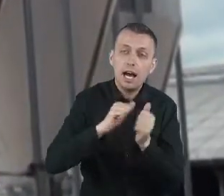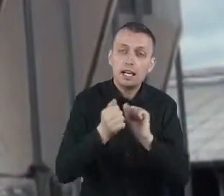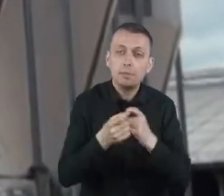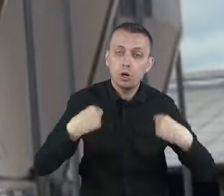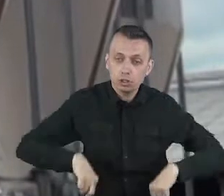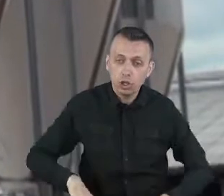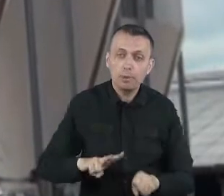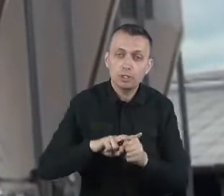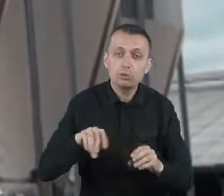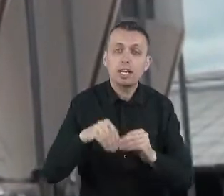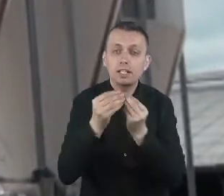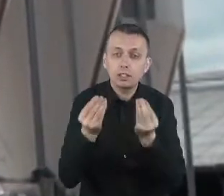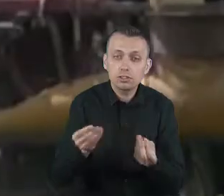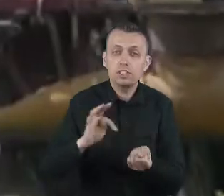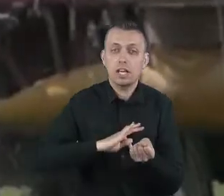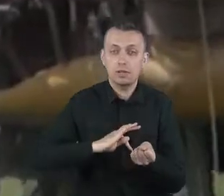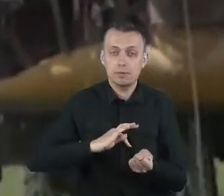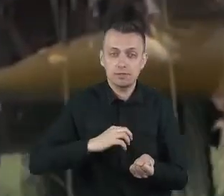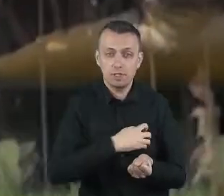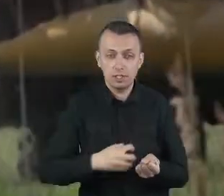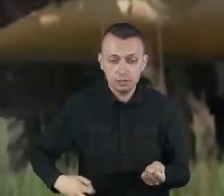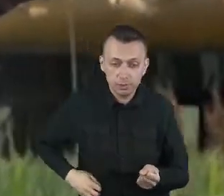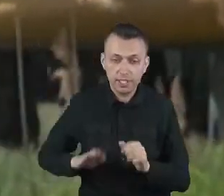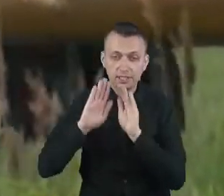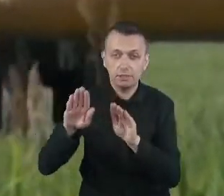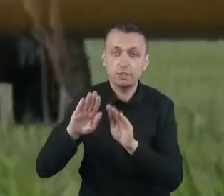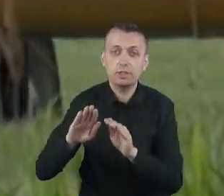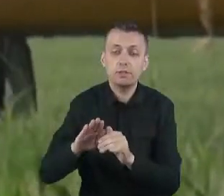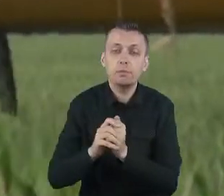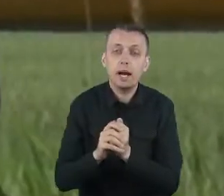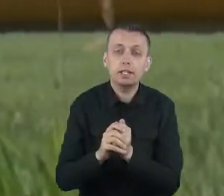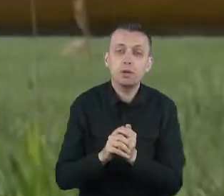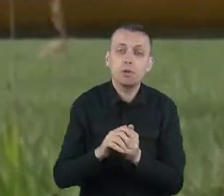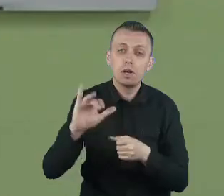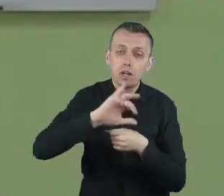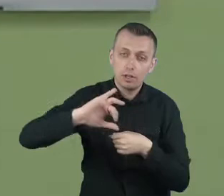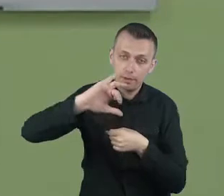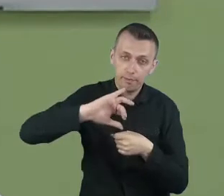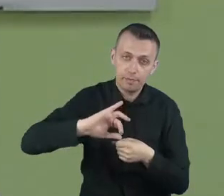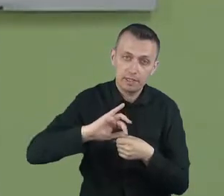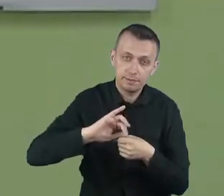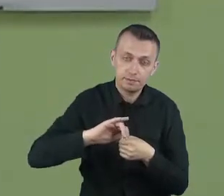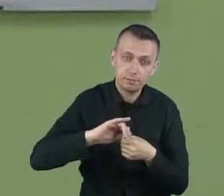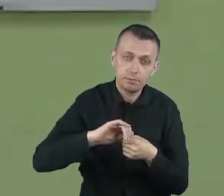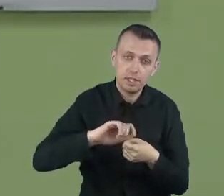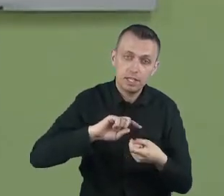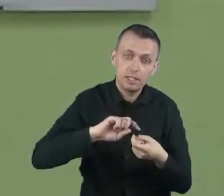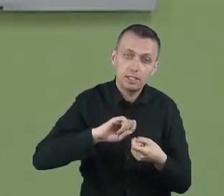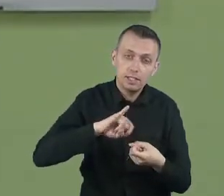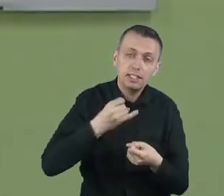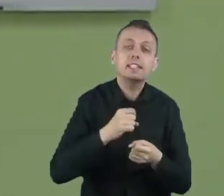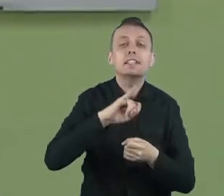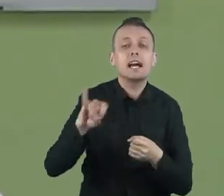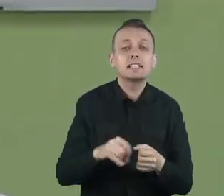firmy. Dbają o środowisko, kreując przy tym pozytywny wizerunek wsi. Kto może zgłaszać? Jak zwykle mogą to być